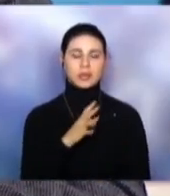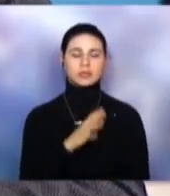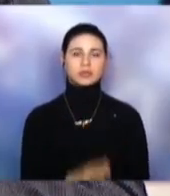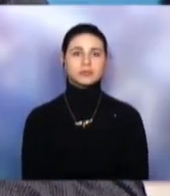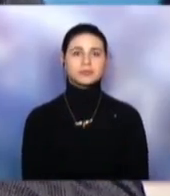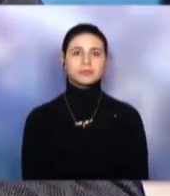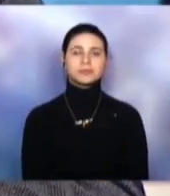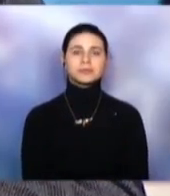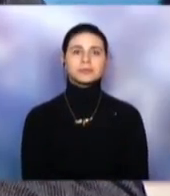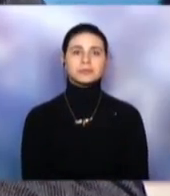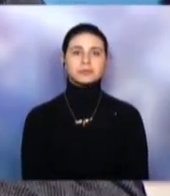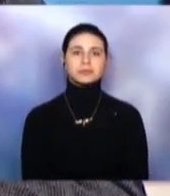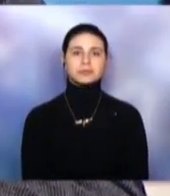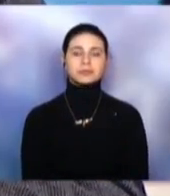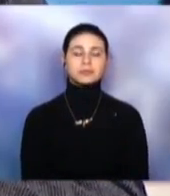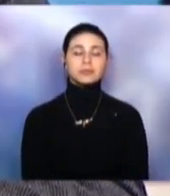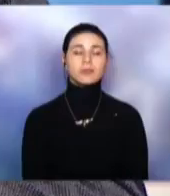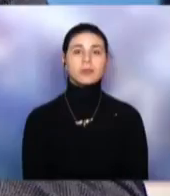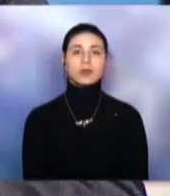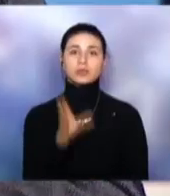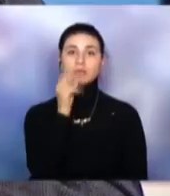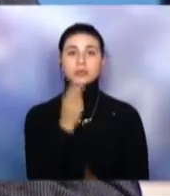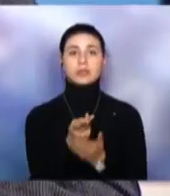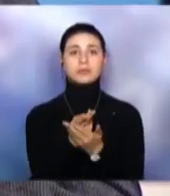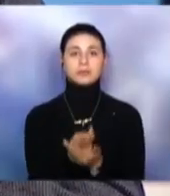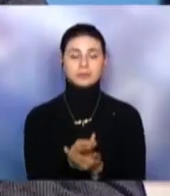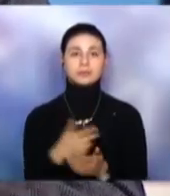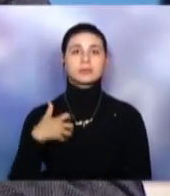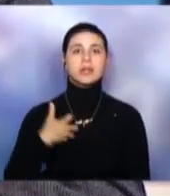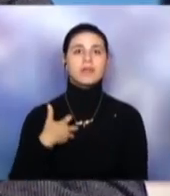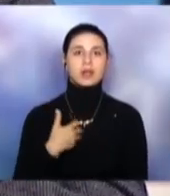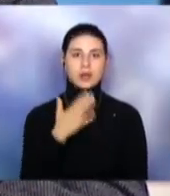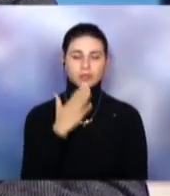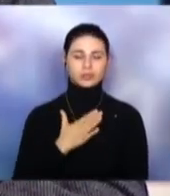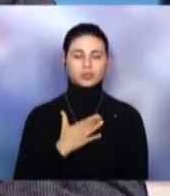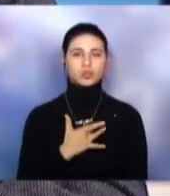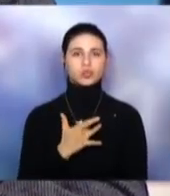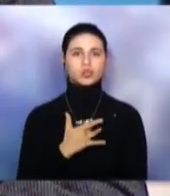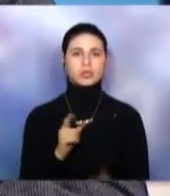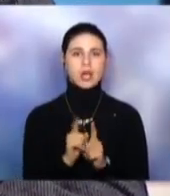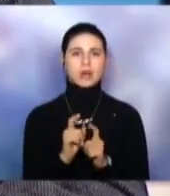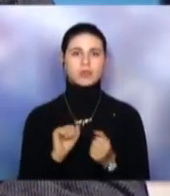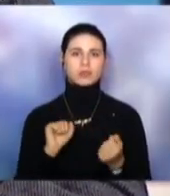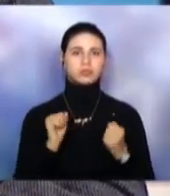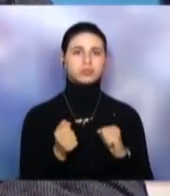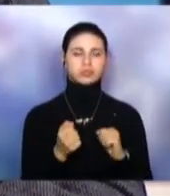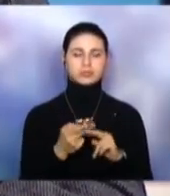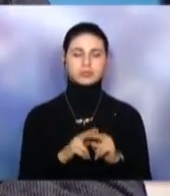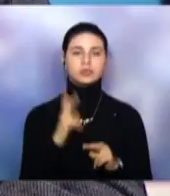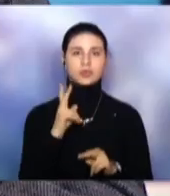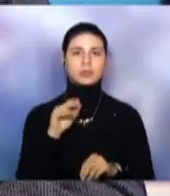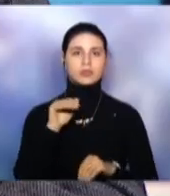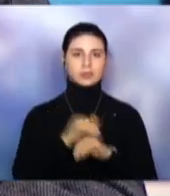ანუ ჰორიზონტალურ მდგომარეობაში გადასვლა გულისუკმარისობის შემთხვევაში ხველას განაპირობებს რაც ერთ-ერთი საკვანძო ნიშანი